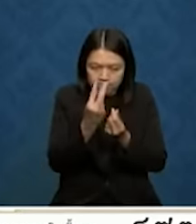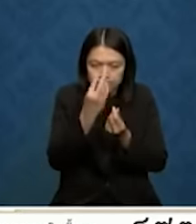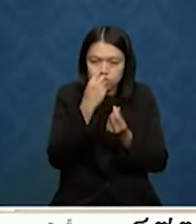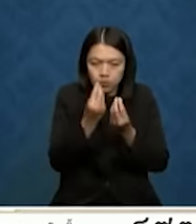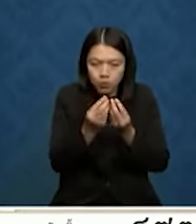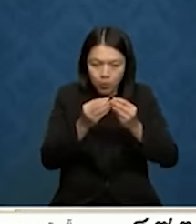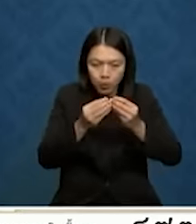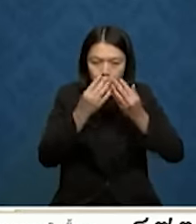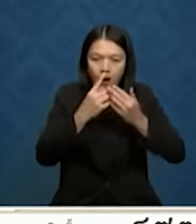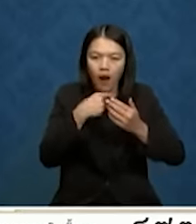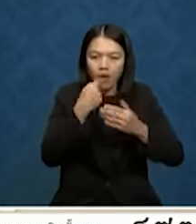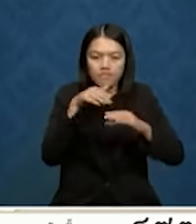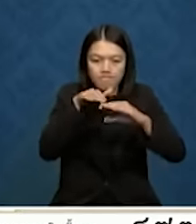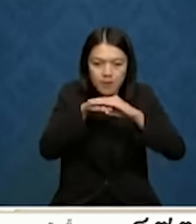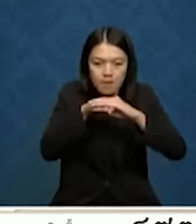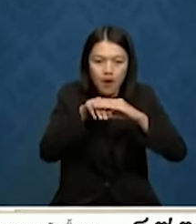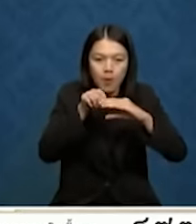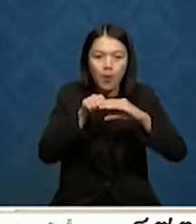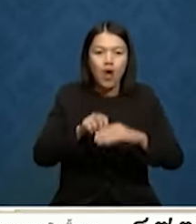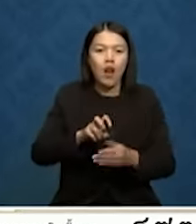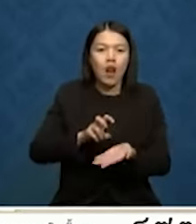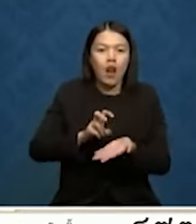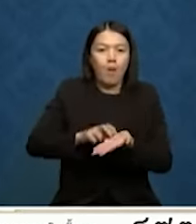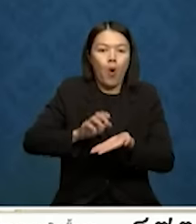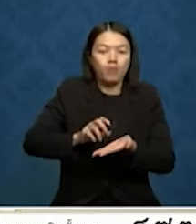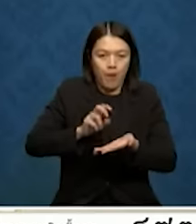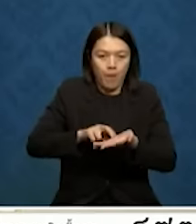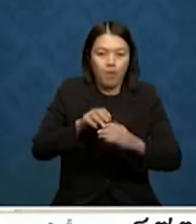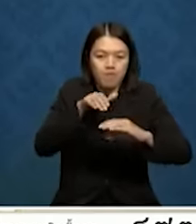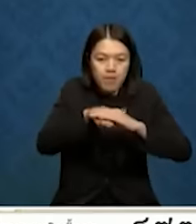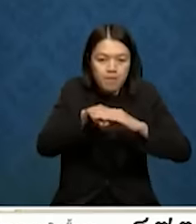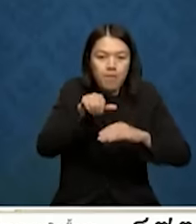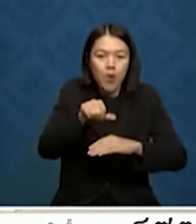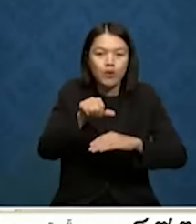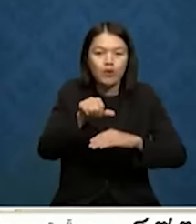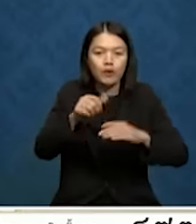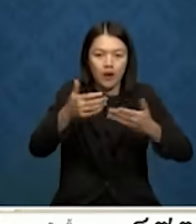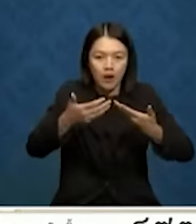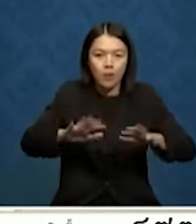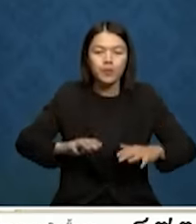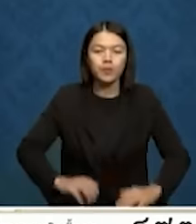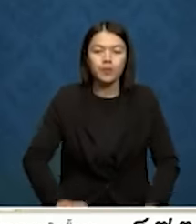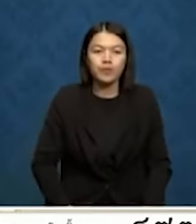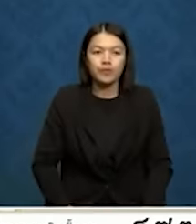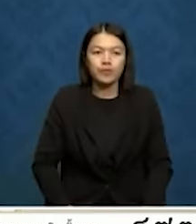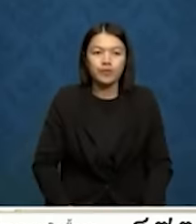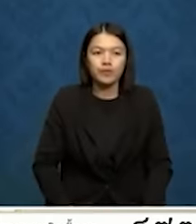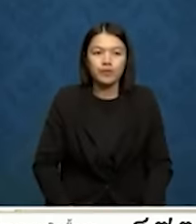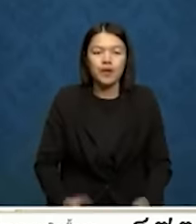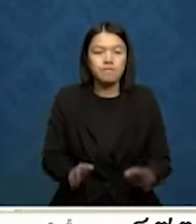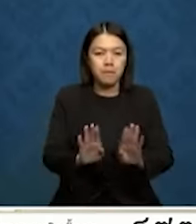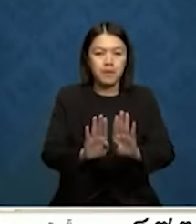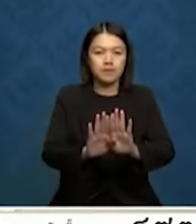เมื่อผู้ได้แสดงตนให้การรับรองแล้วก็จะปิด